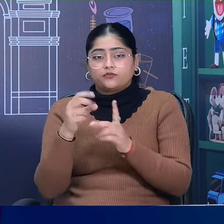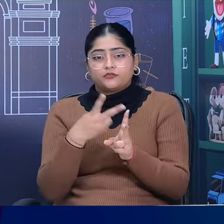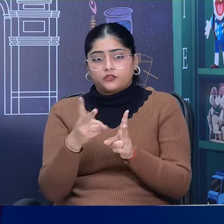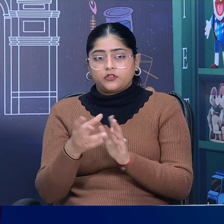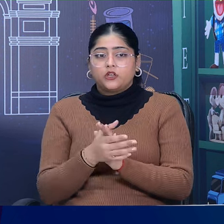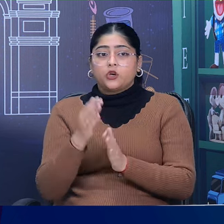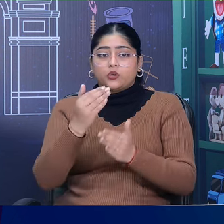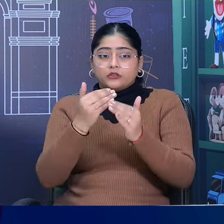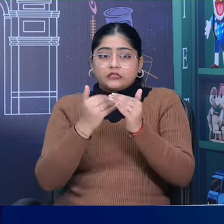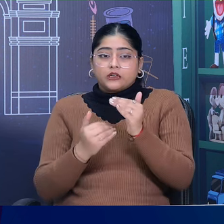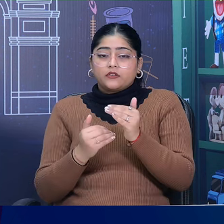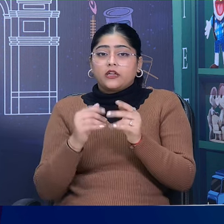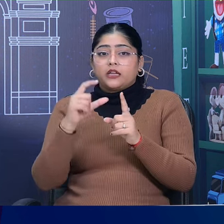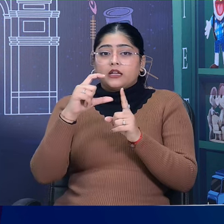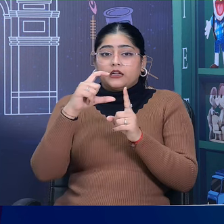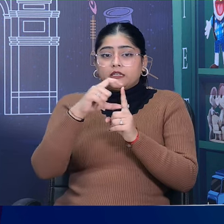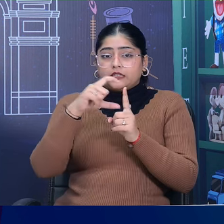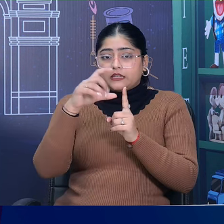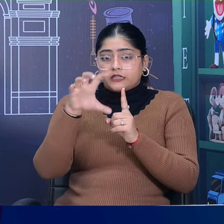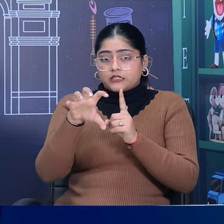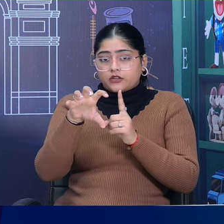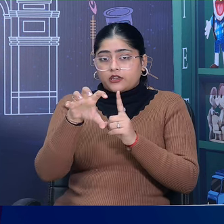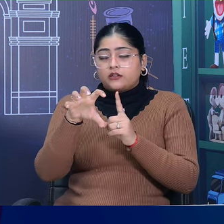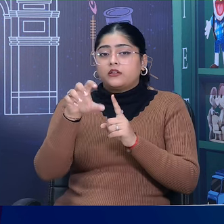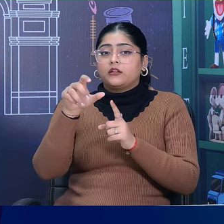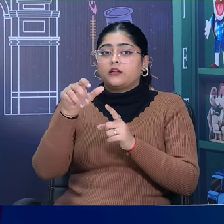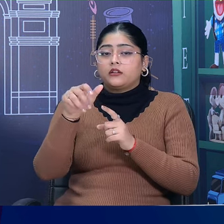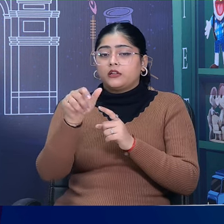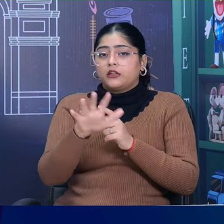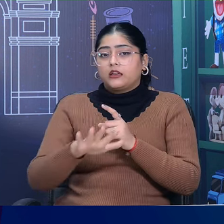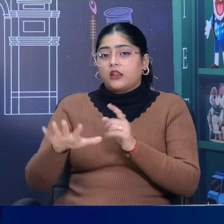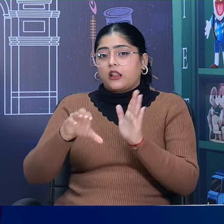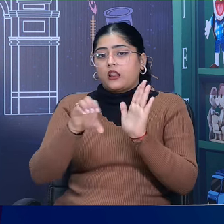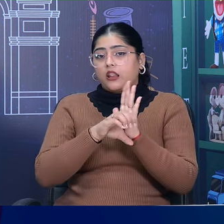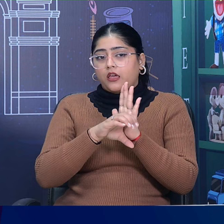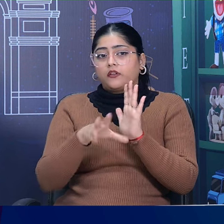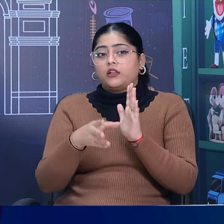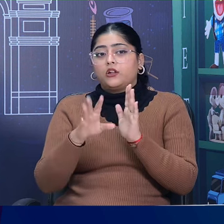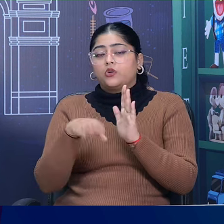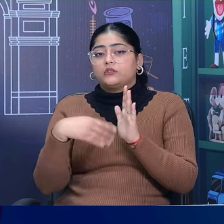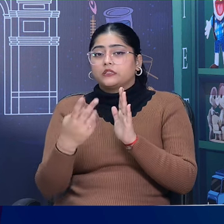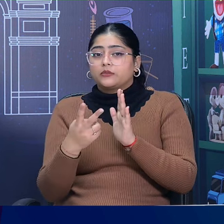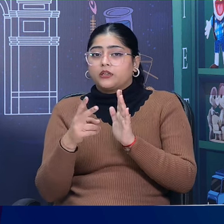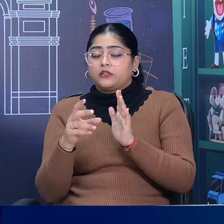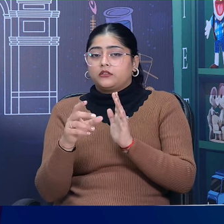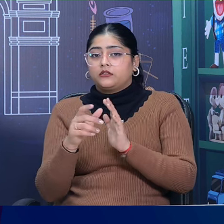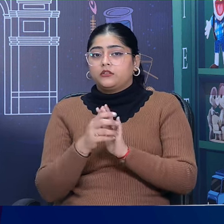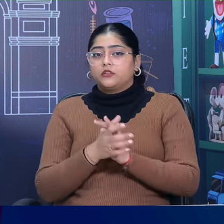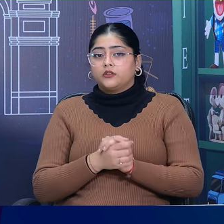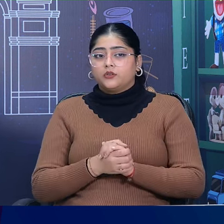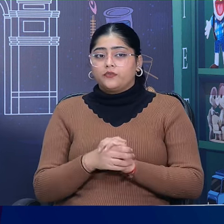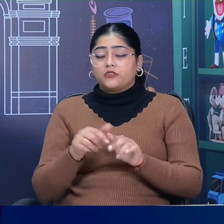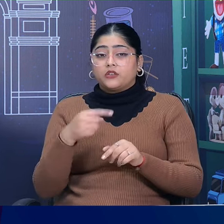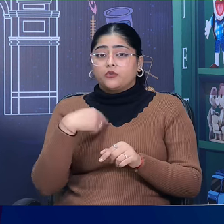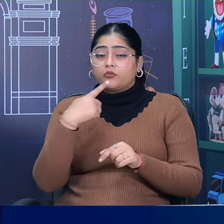ब्लॉक लेवल और ग्राम लेवल जिसमें सबसे सिंपल जो लेवल होता है वो ग्राम लेवल होता है इसको हम लोकल सेल्फ गवर्नमेंट भी कहते हैं